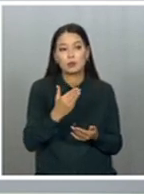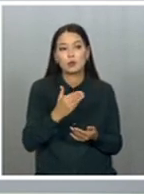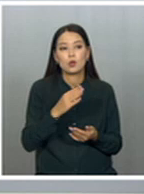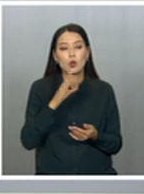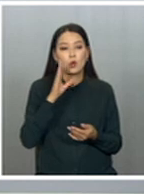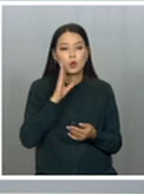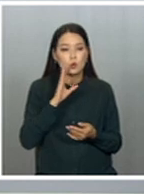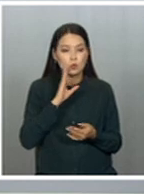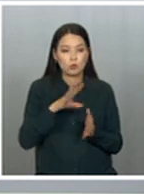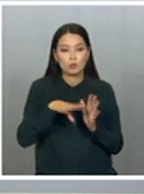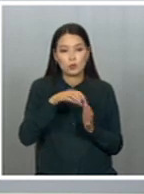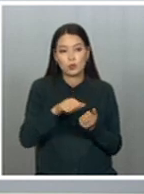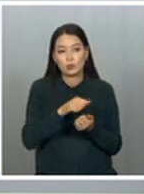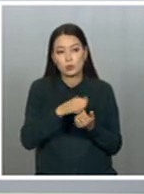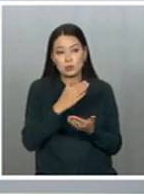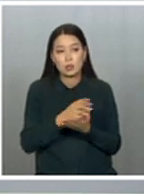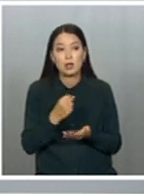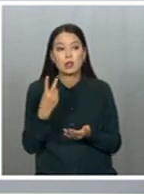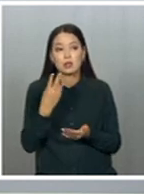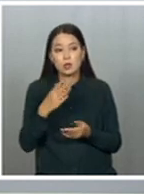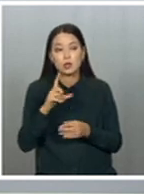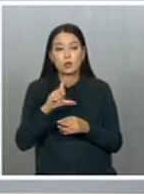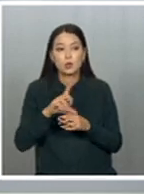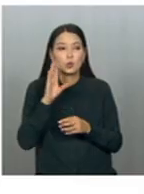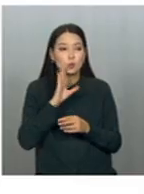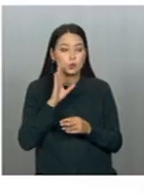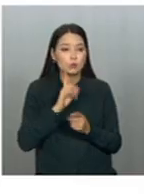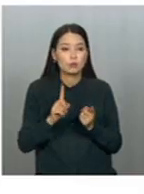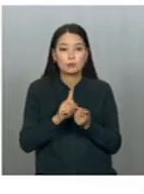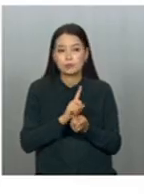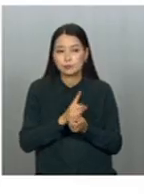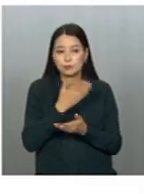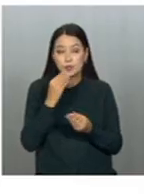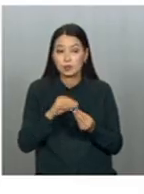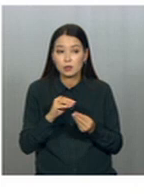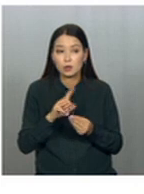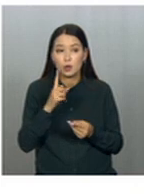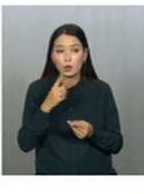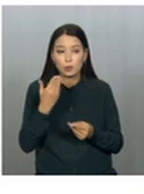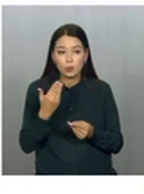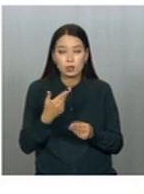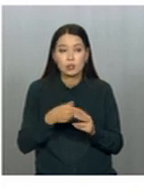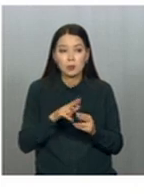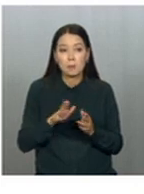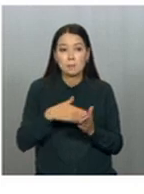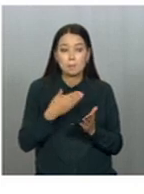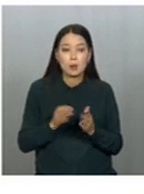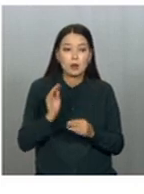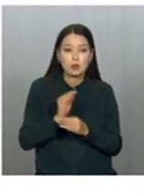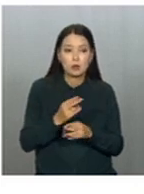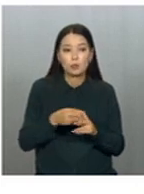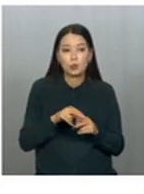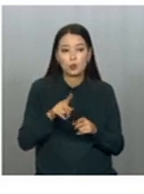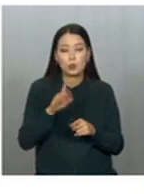үдерісі жүрді. Ал екінші стақанда су мөлшері өзгерсіз қалды. Себебі бетіндегі майдың әсерінен бұл жерде